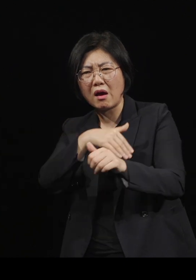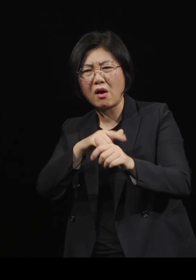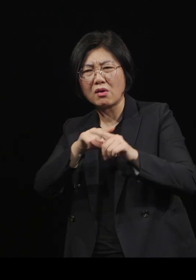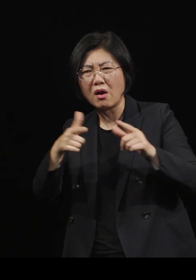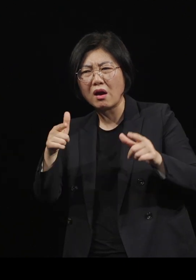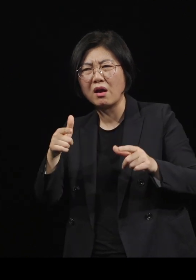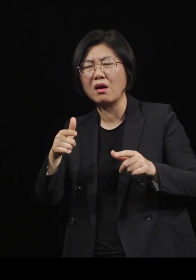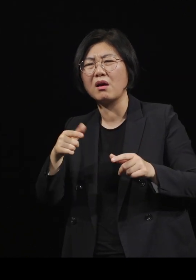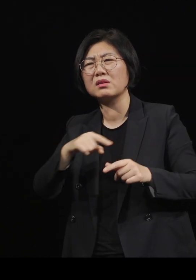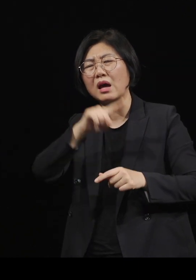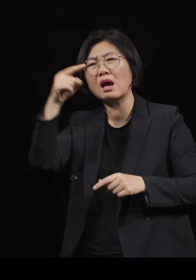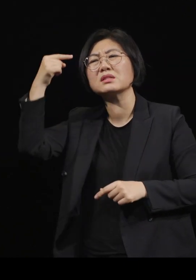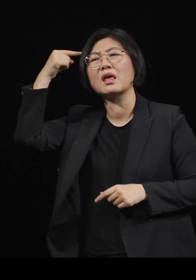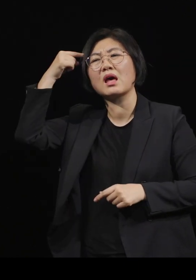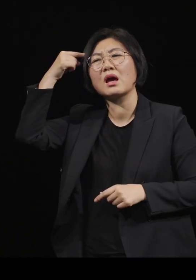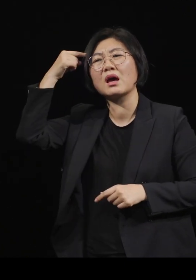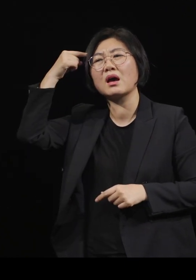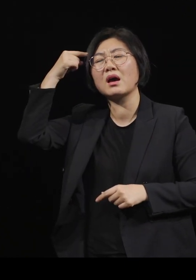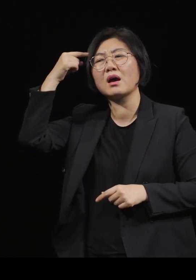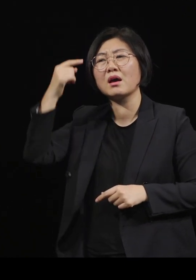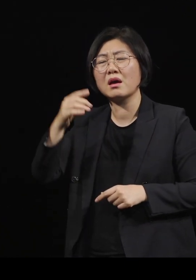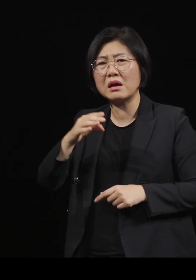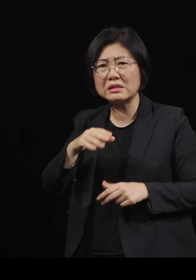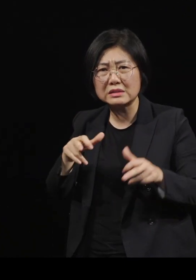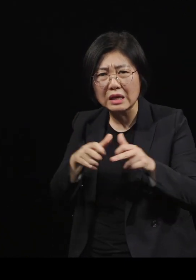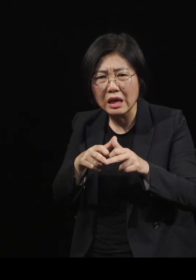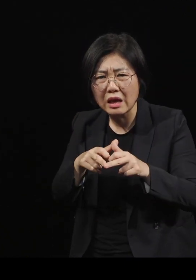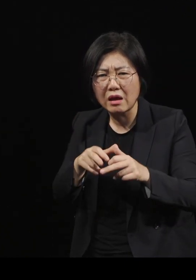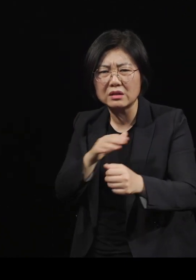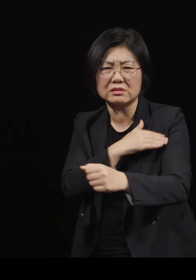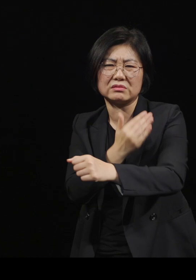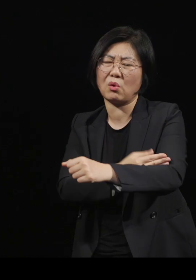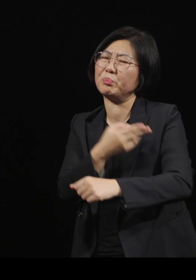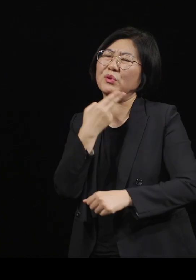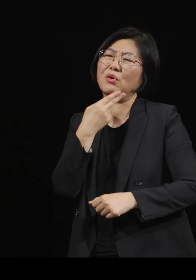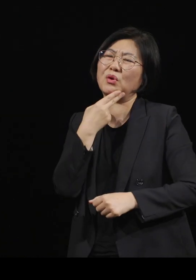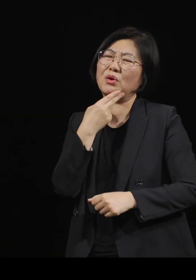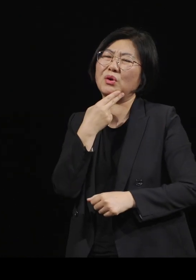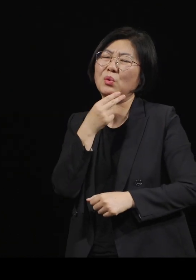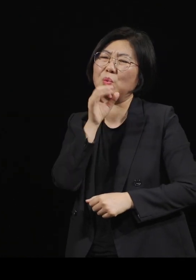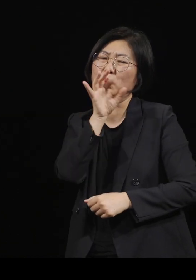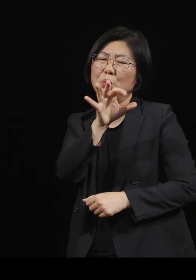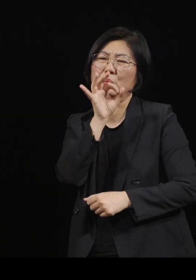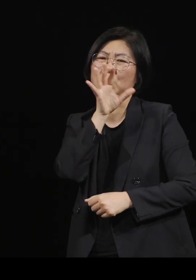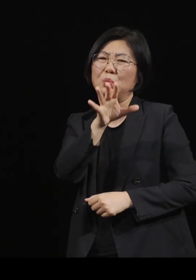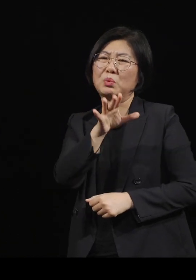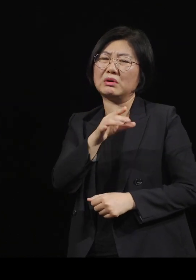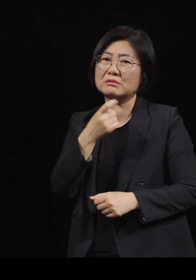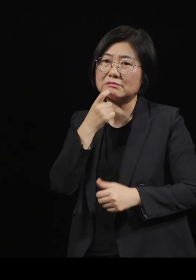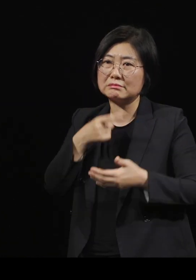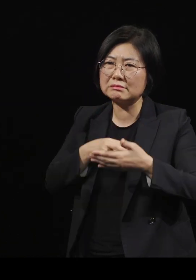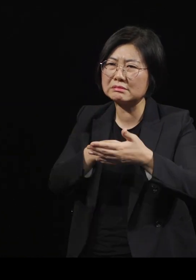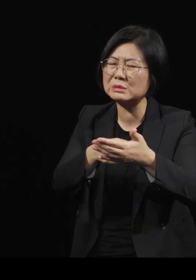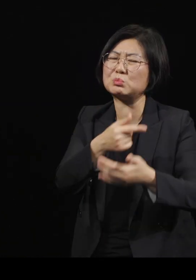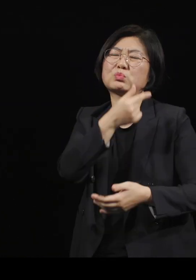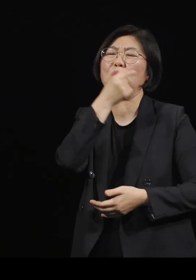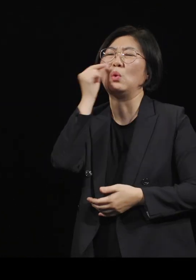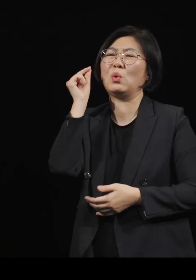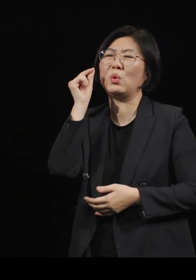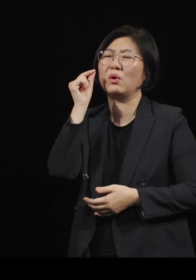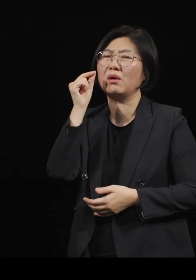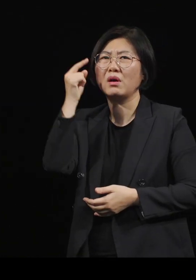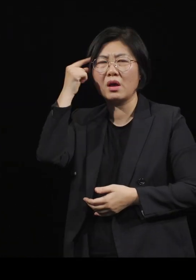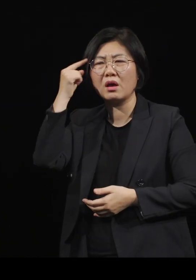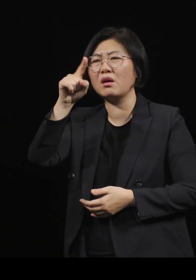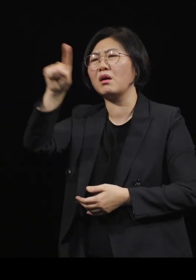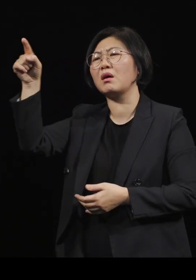받아들여져서 그저 막연하게 장애인은 무능하고 의지가 부족한 사람이라고